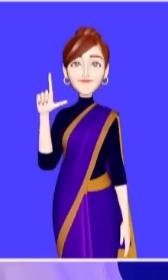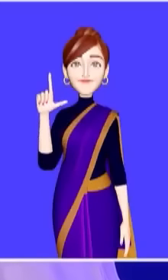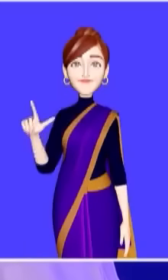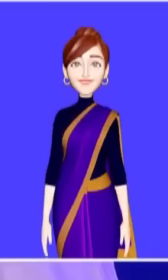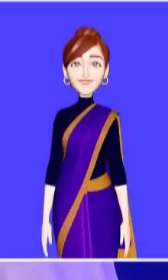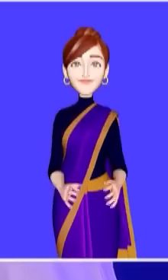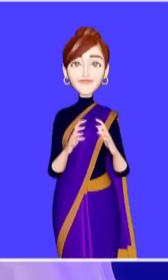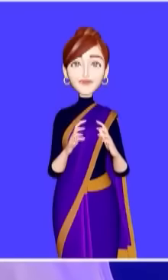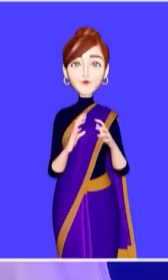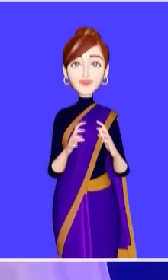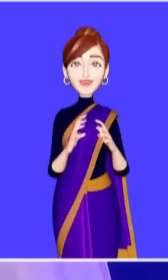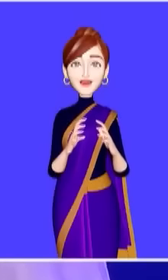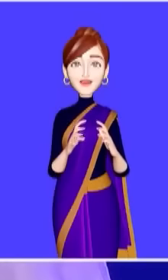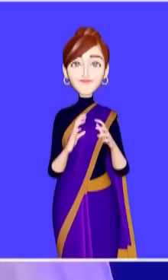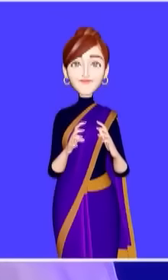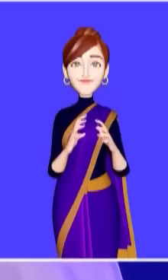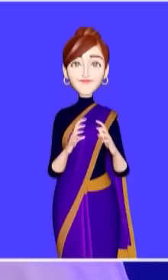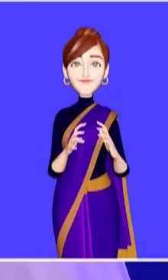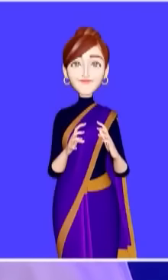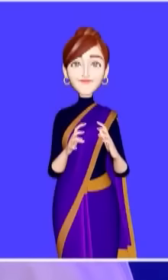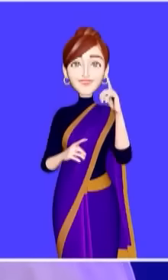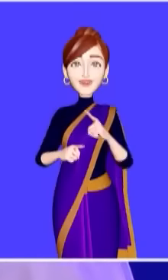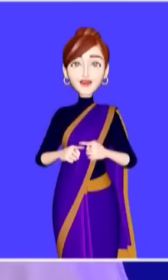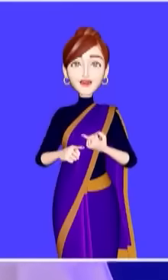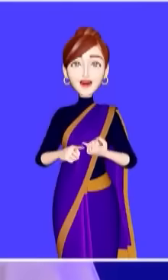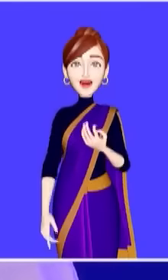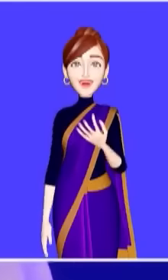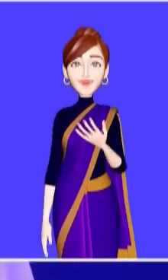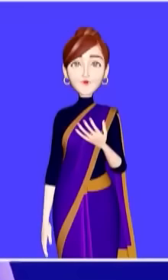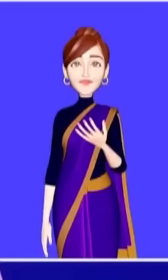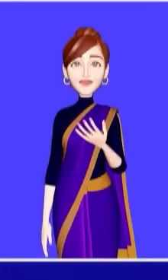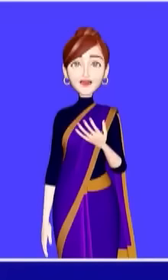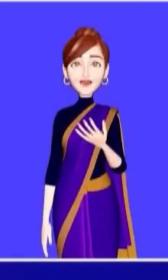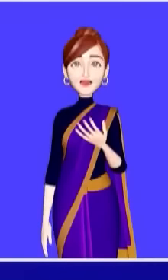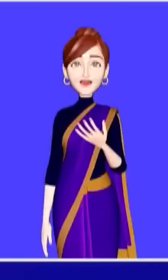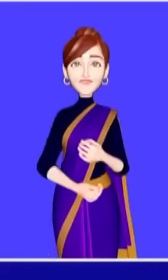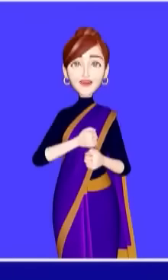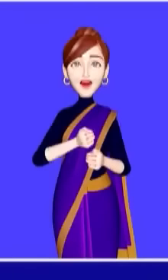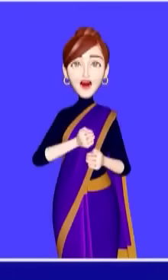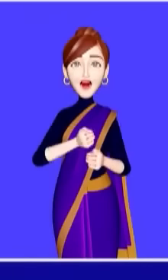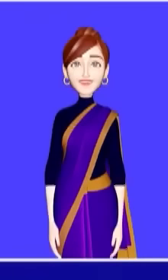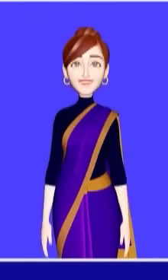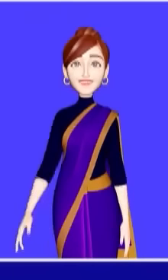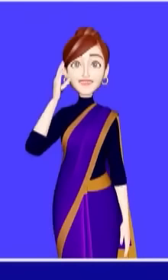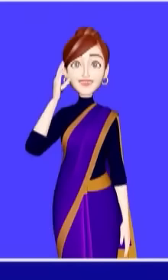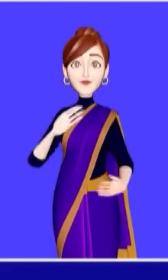अधिक मानव सामर्थ्य को कई गुना बढ़ा रही है।